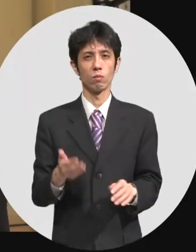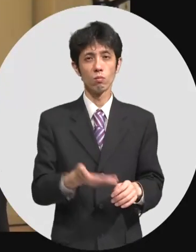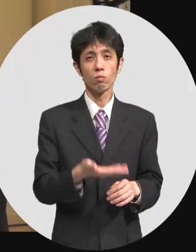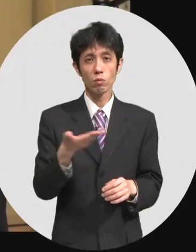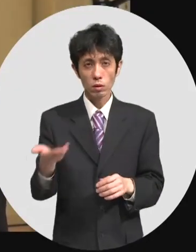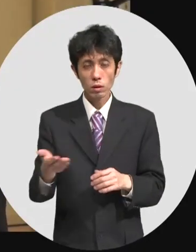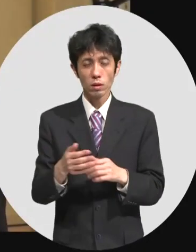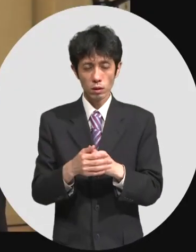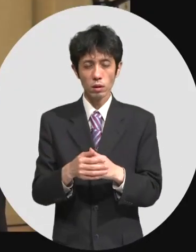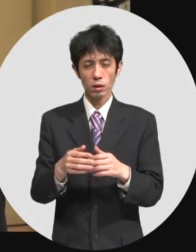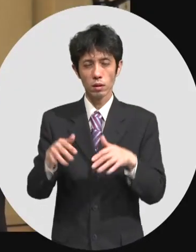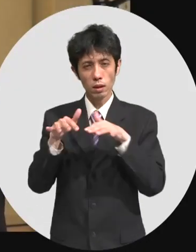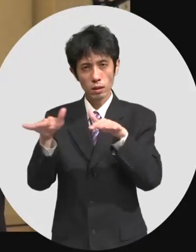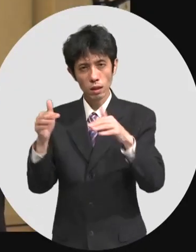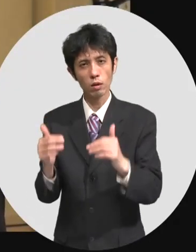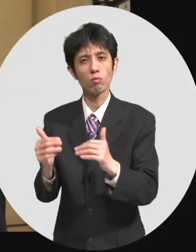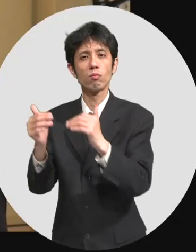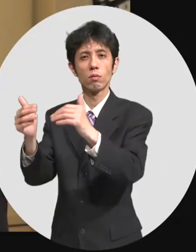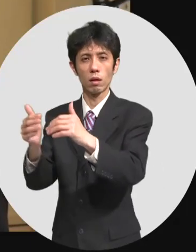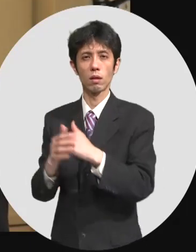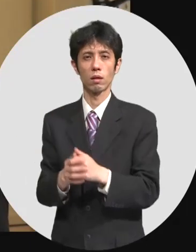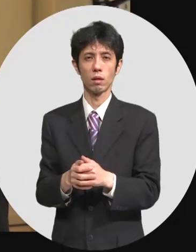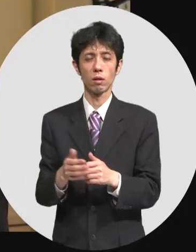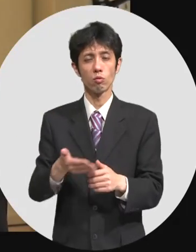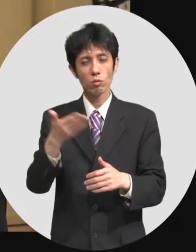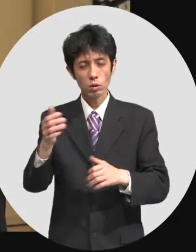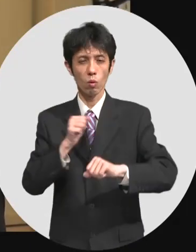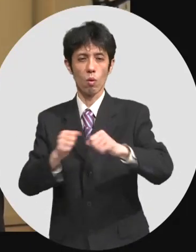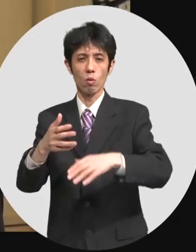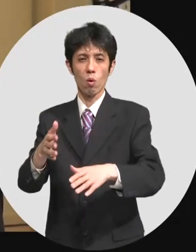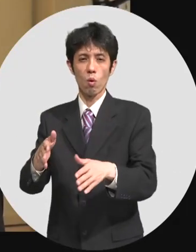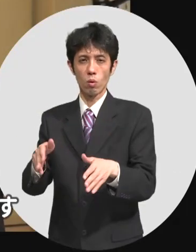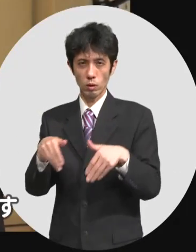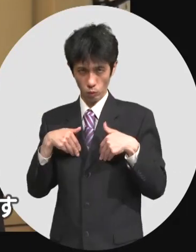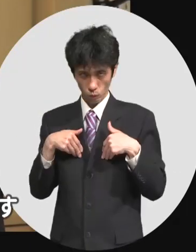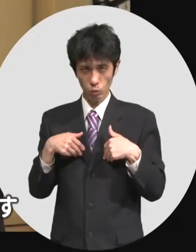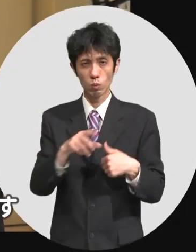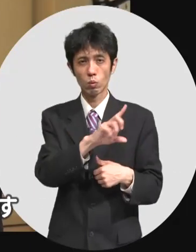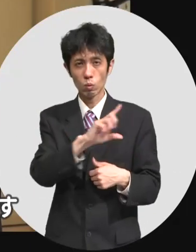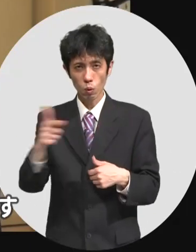にそこから感染が進んで行動自粛なり、次の